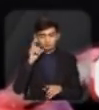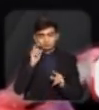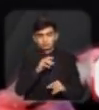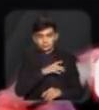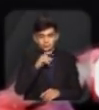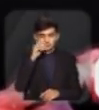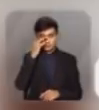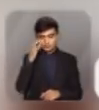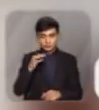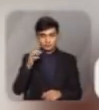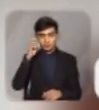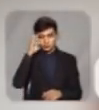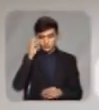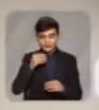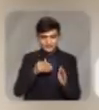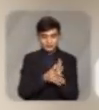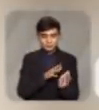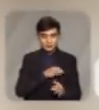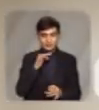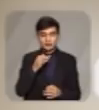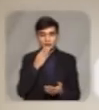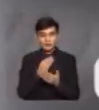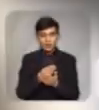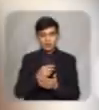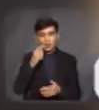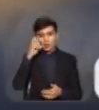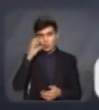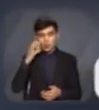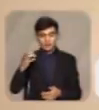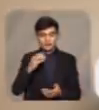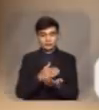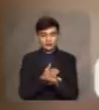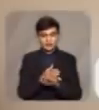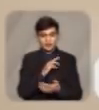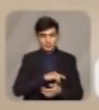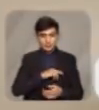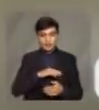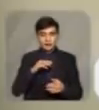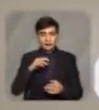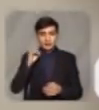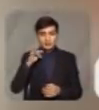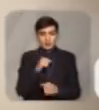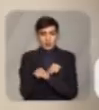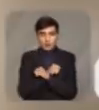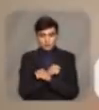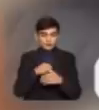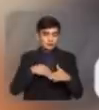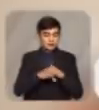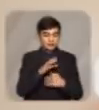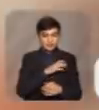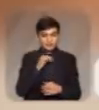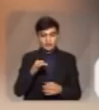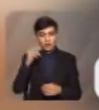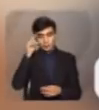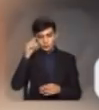Поступая в это учебное заведение, они сохранили за собой должность в государственных и правоохранительных органах и вышли в учебный отпуск. Во время обучения